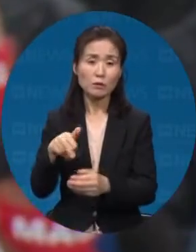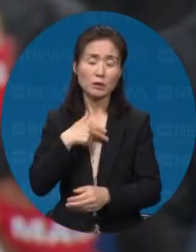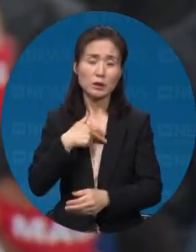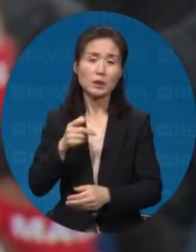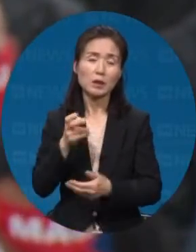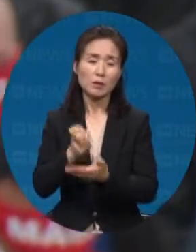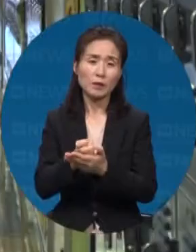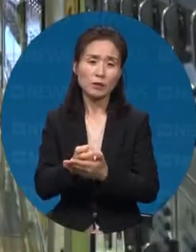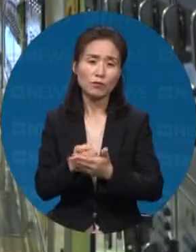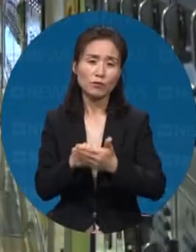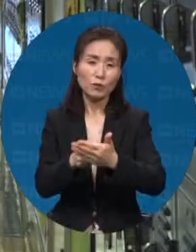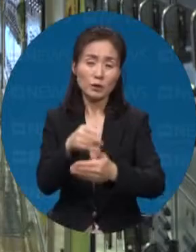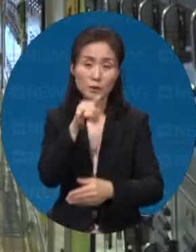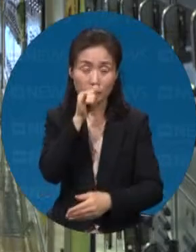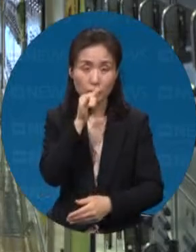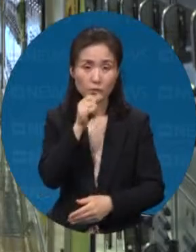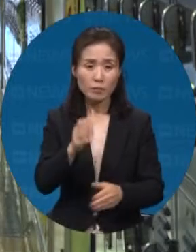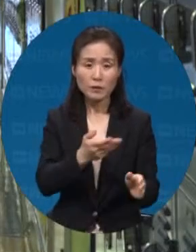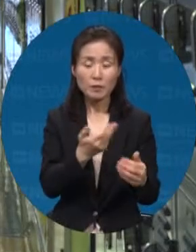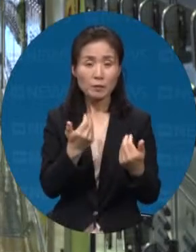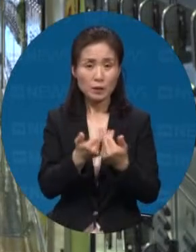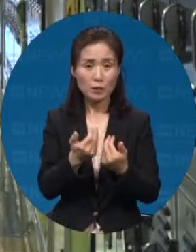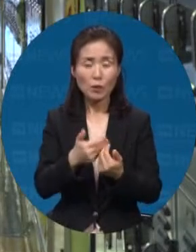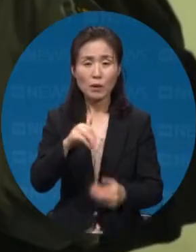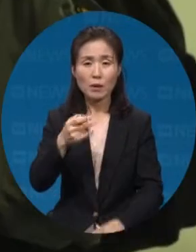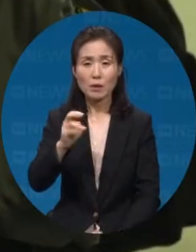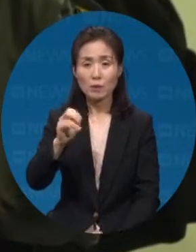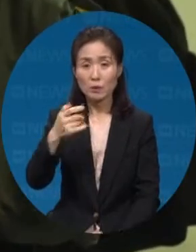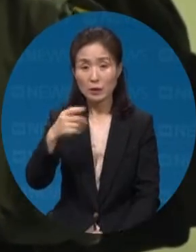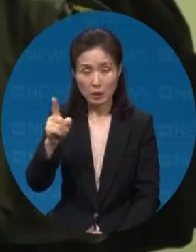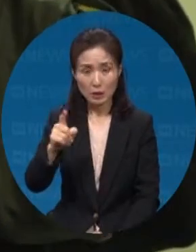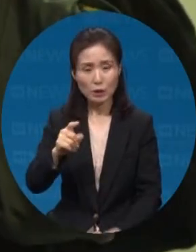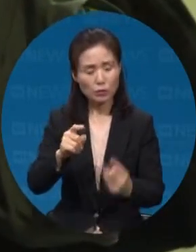반대로 코네티컷과 캘리포니아주에서는